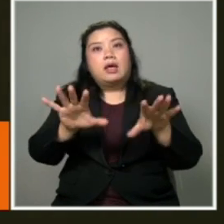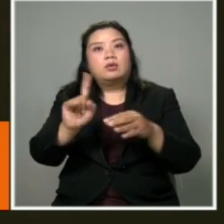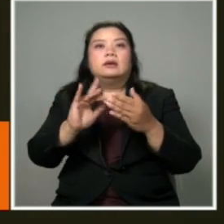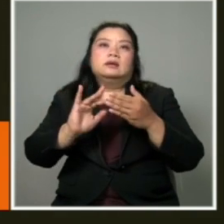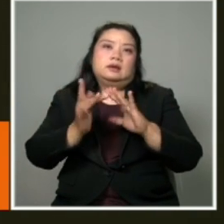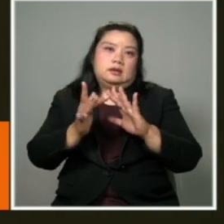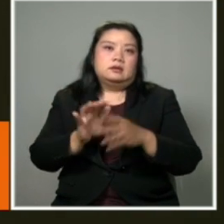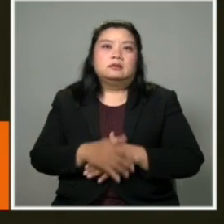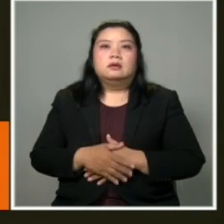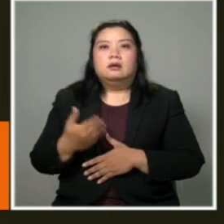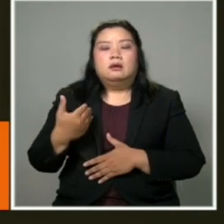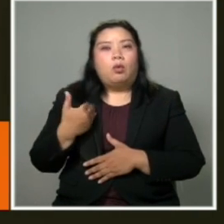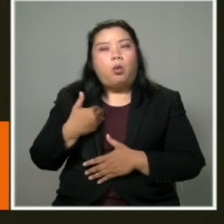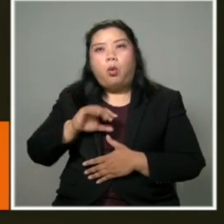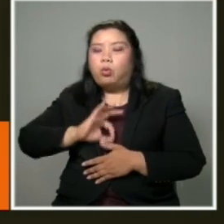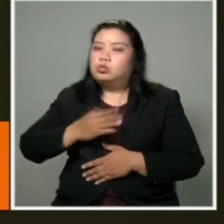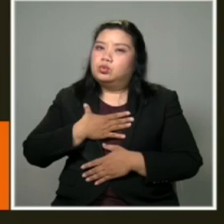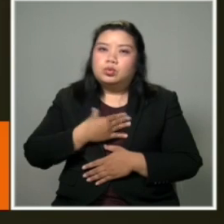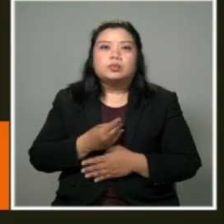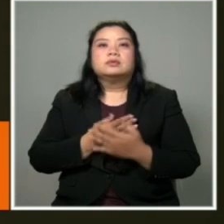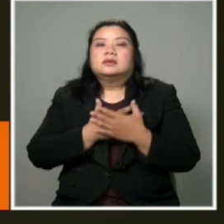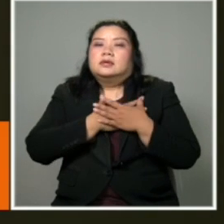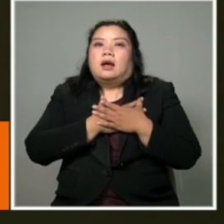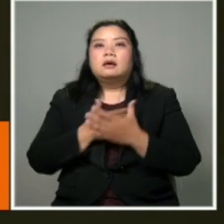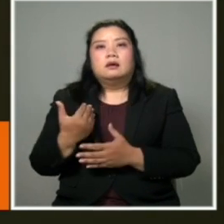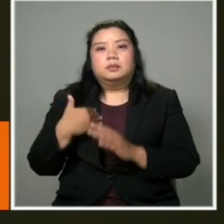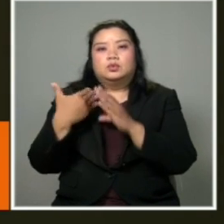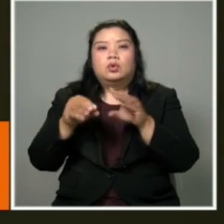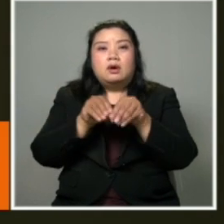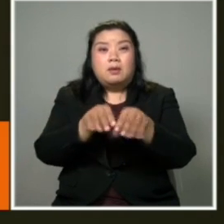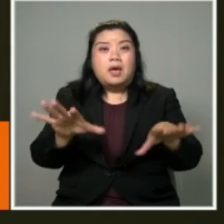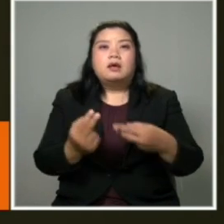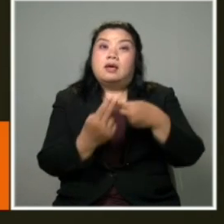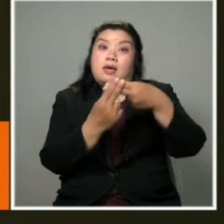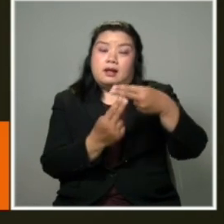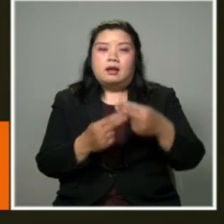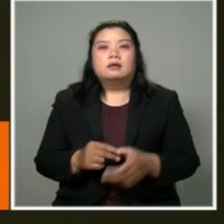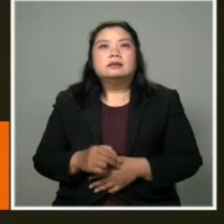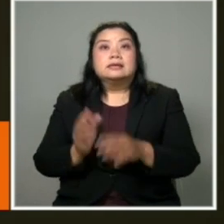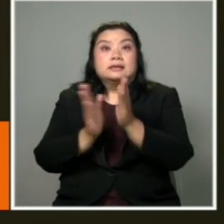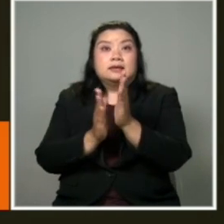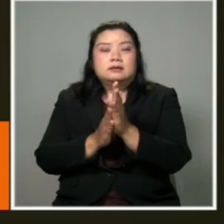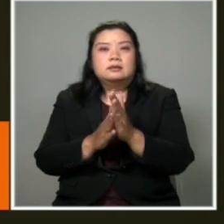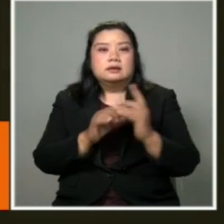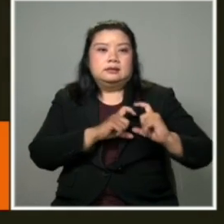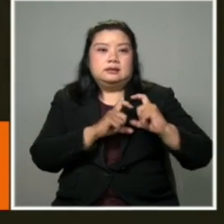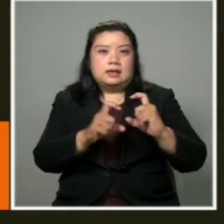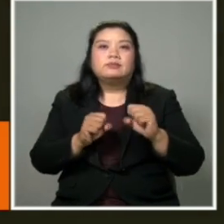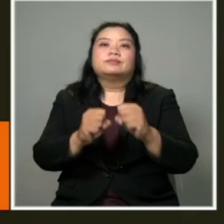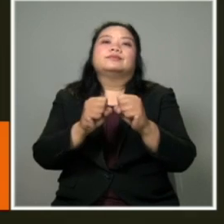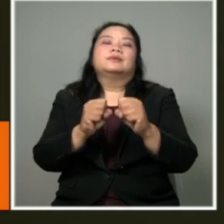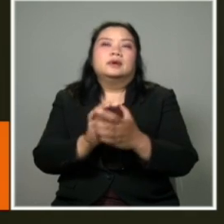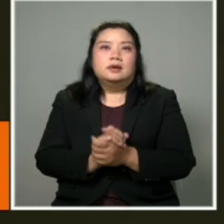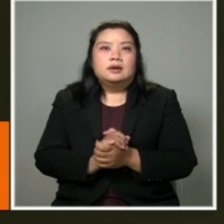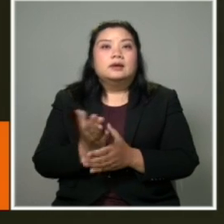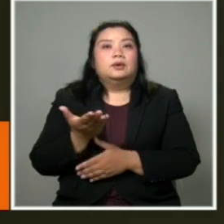ยนะครับแหมกดไลค์กันแทบไม่ทันนะก็มีการแชร์กันไปพร้อมกับติดแฮชแท็กเสียงปรบมือคือกำลังใจทั้งนี้กิจ